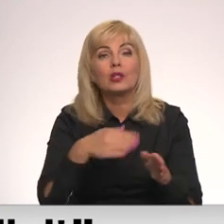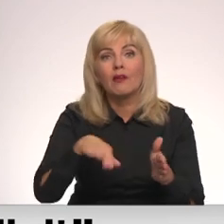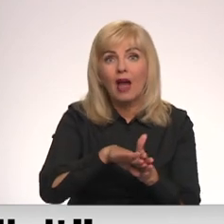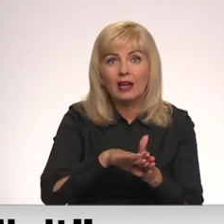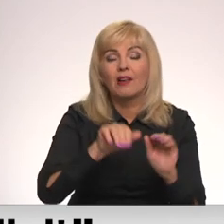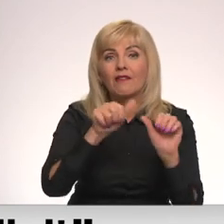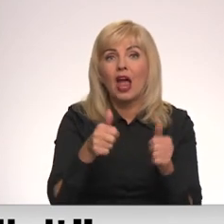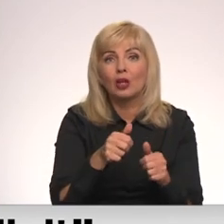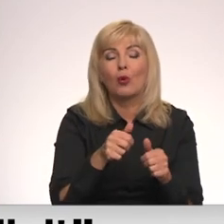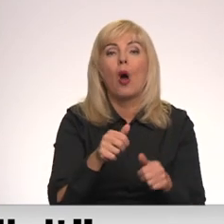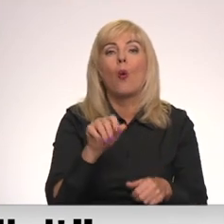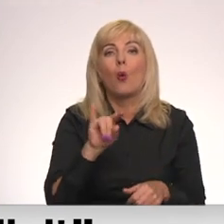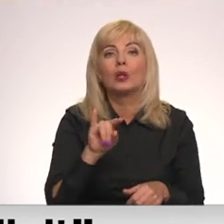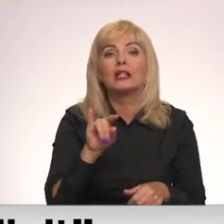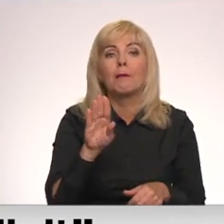Uldis Marhilevičs.